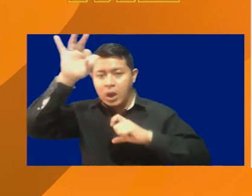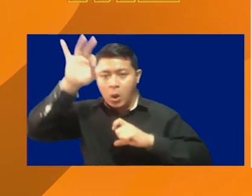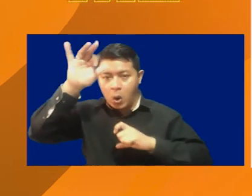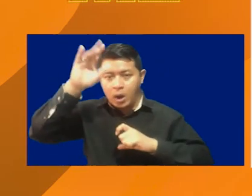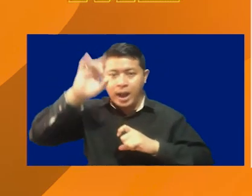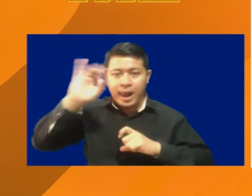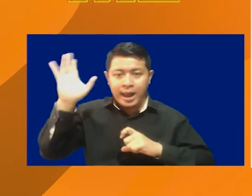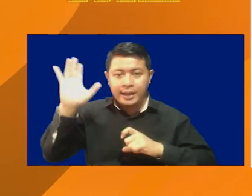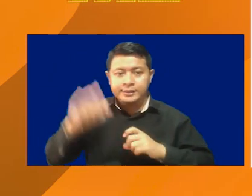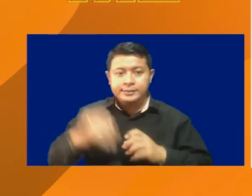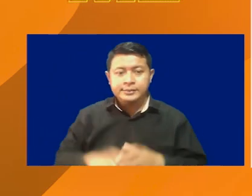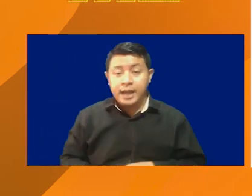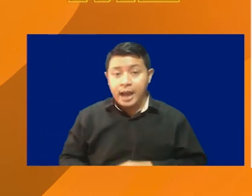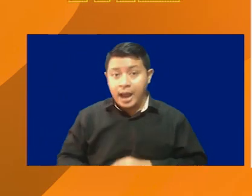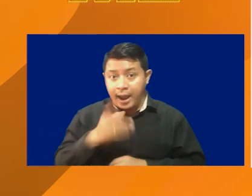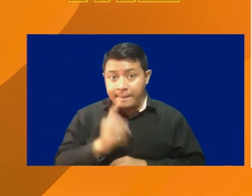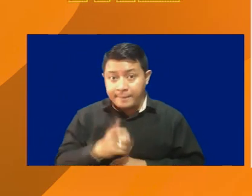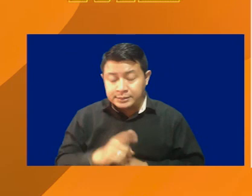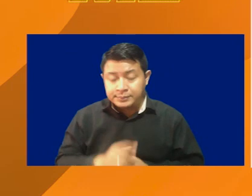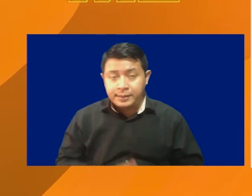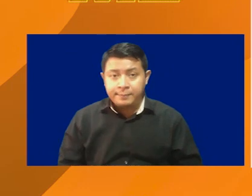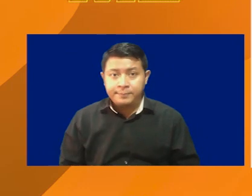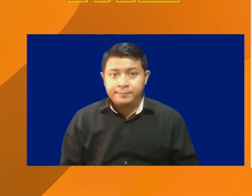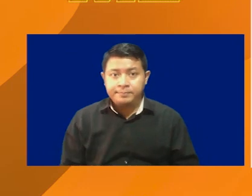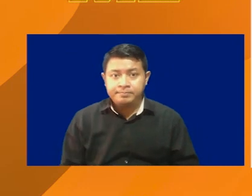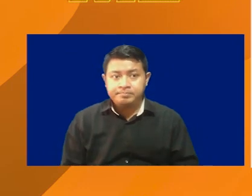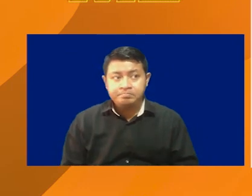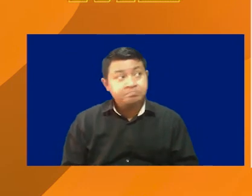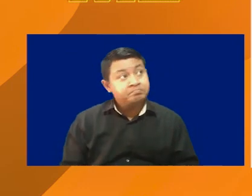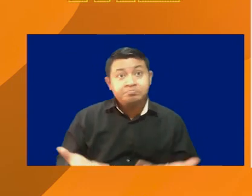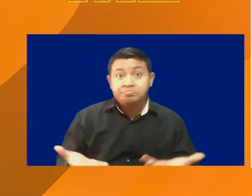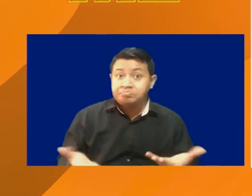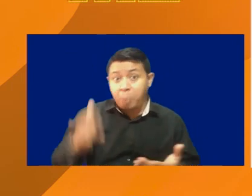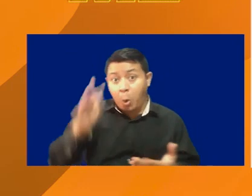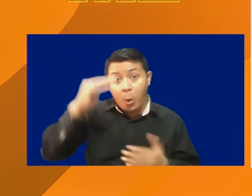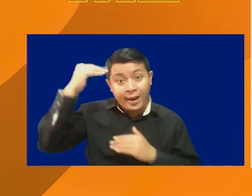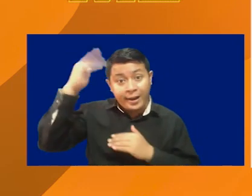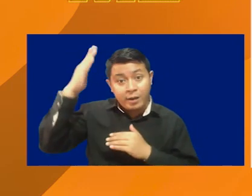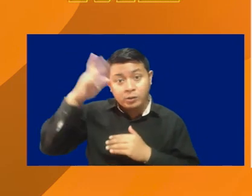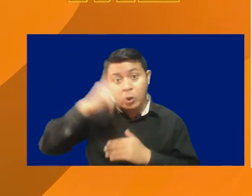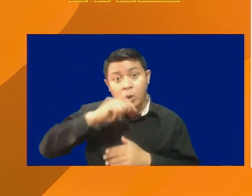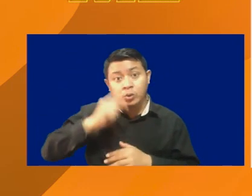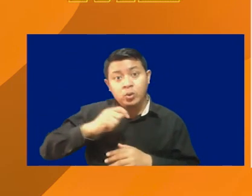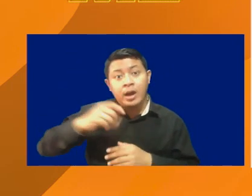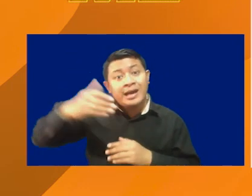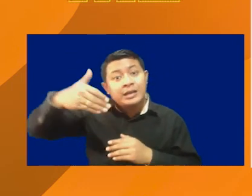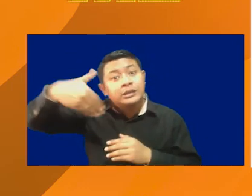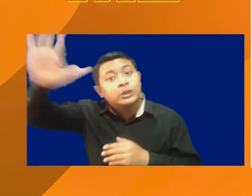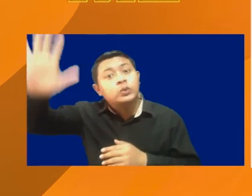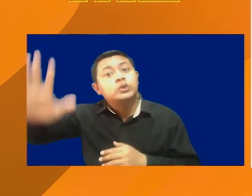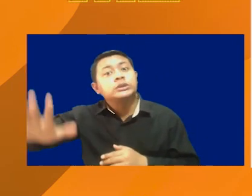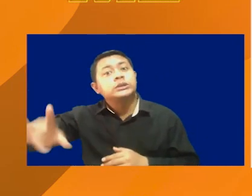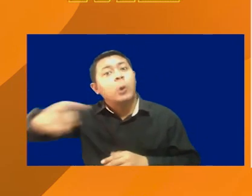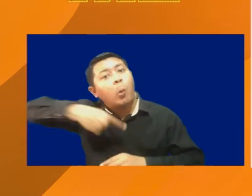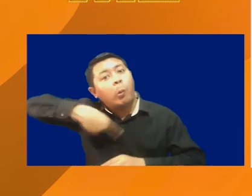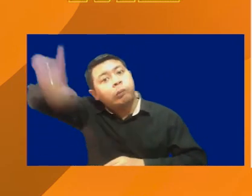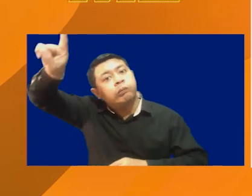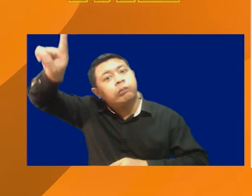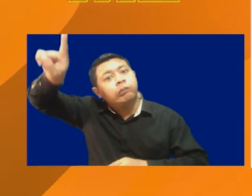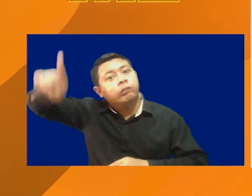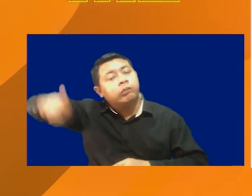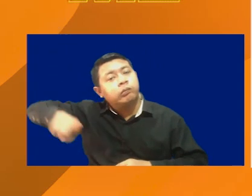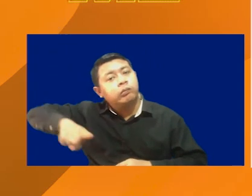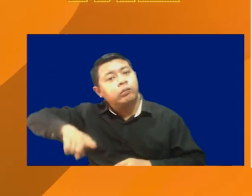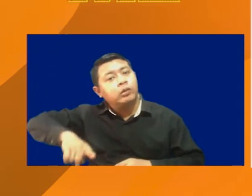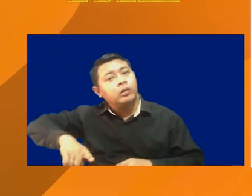Sebabnya apa? Bisa jadi orang dewasa atau orang tua itu